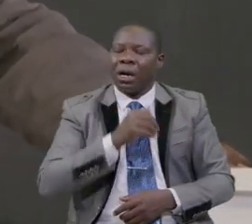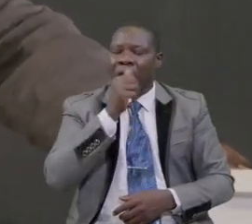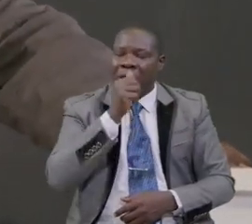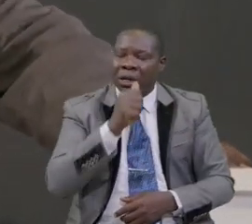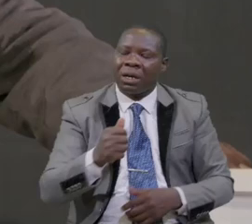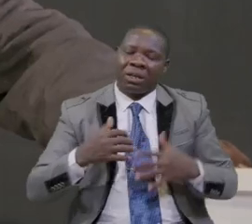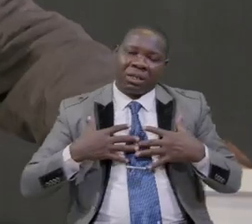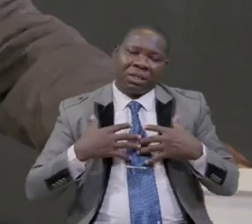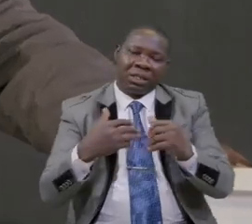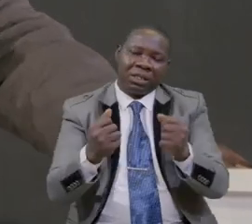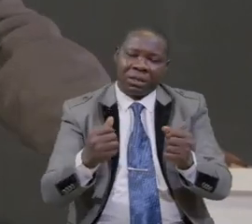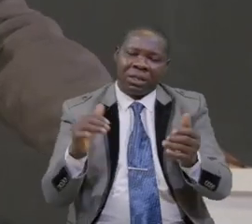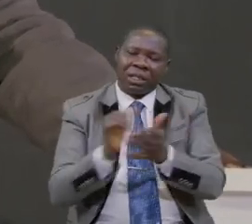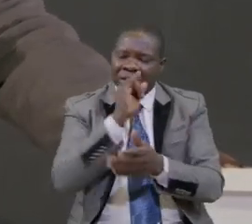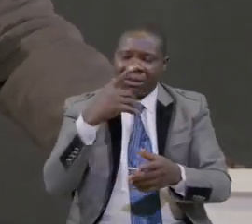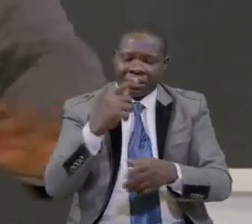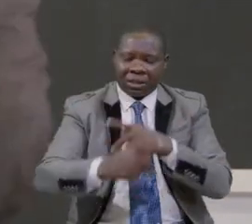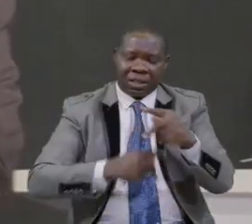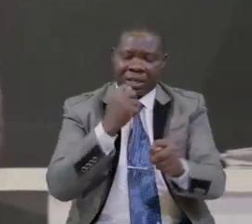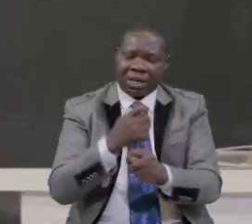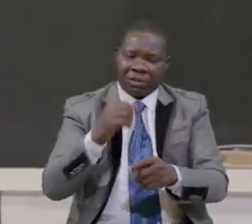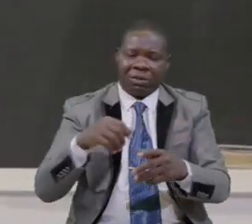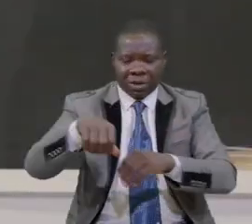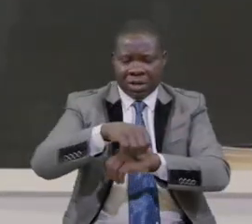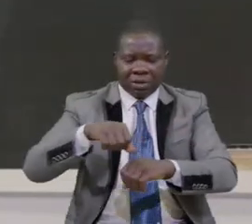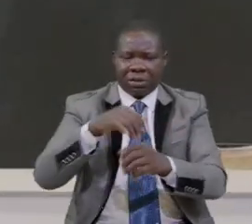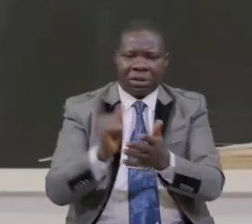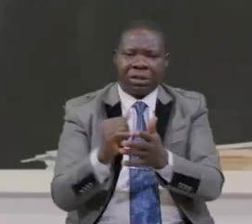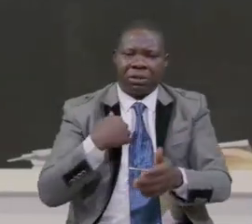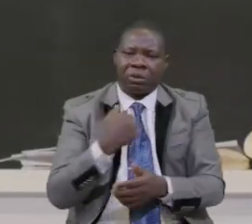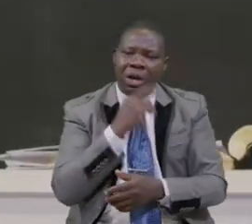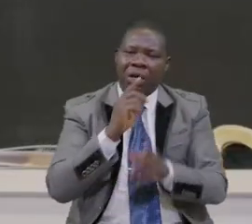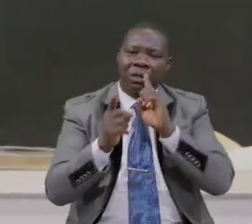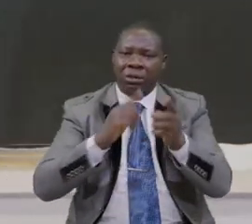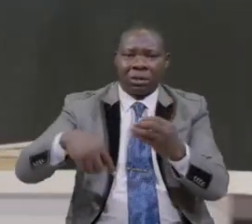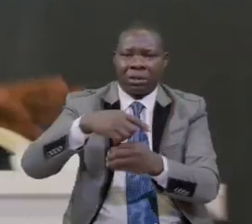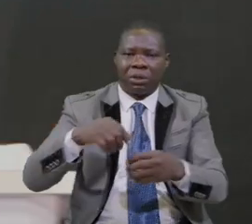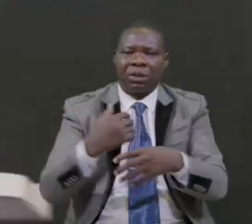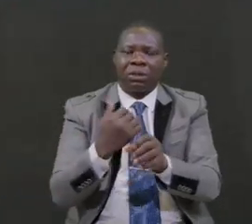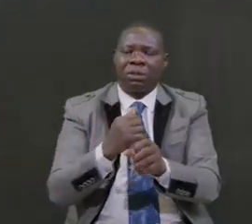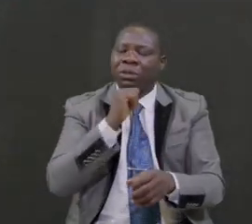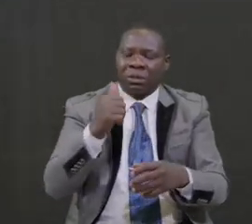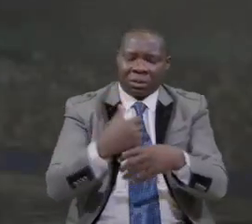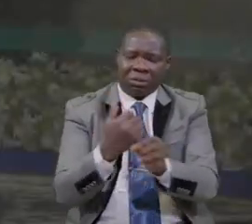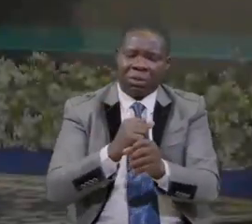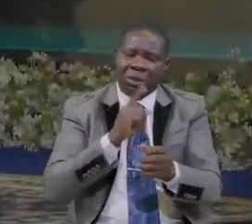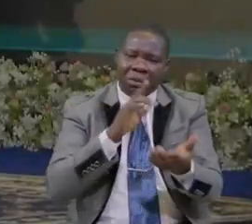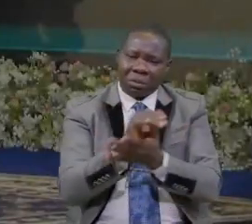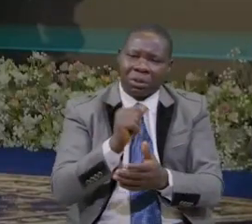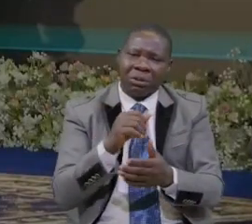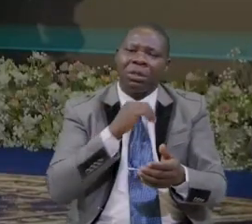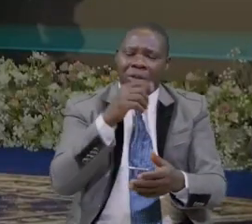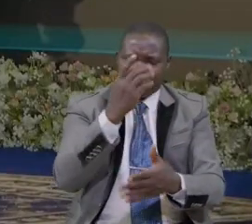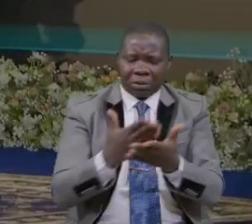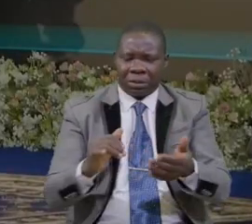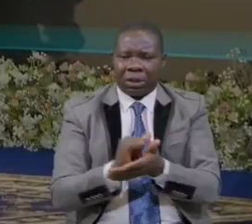Ça, c'est le type d'onction dont nous parlons. Ce n'est pas quelque chose qu'on fabrique, qu'on